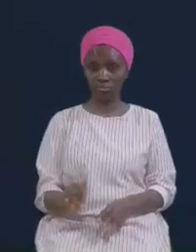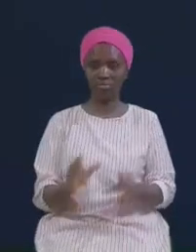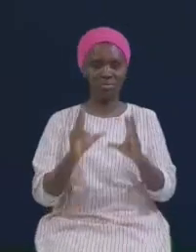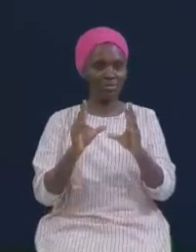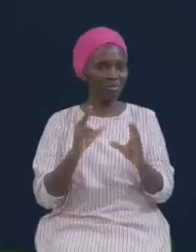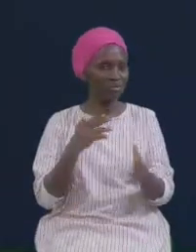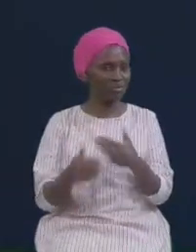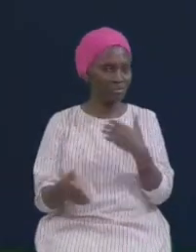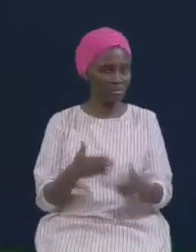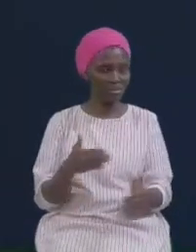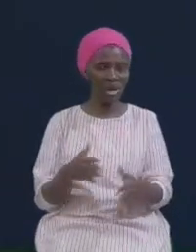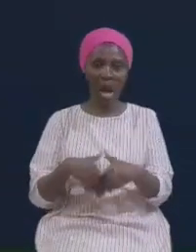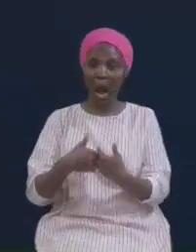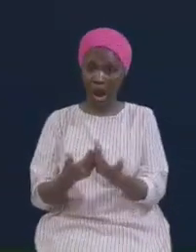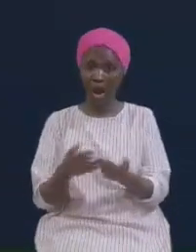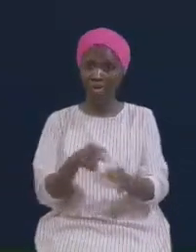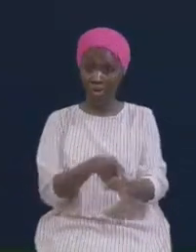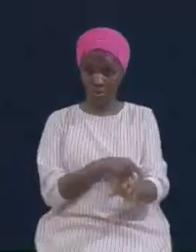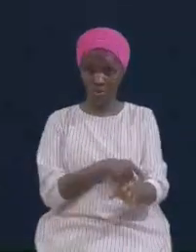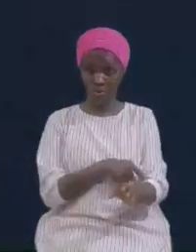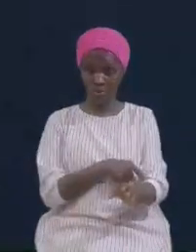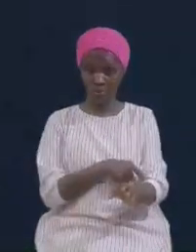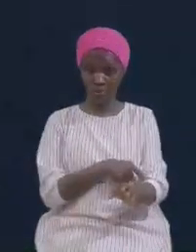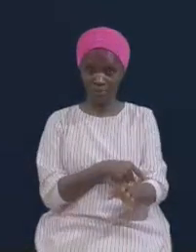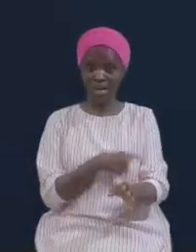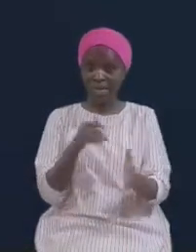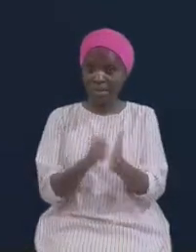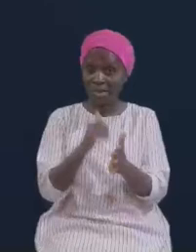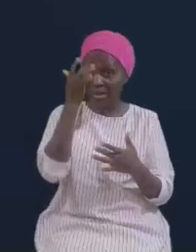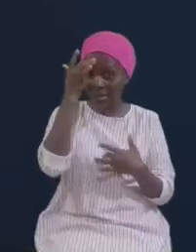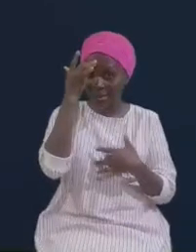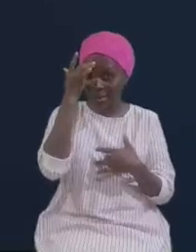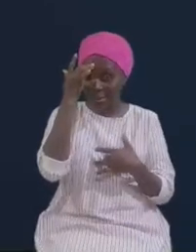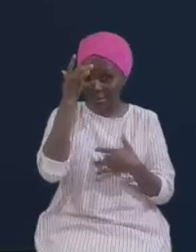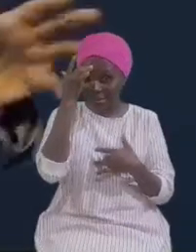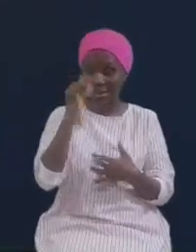peu importe la durée de cette maladie,